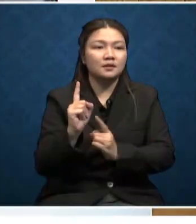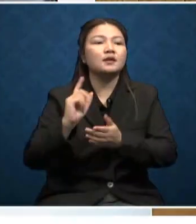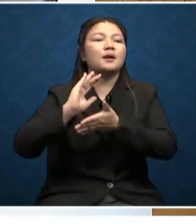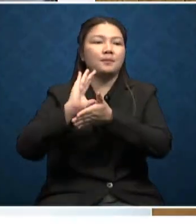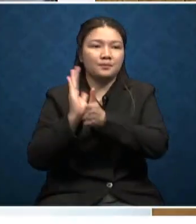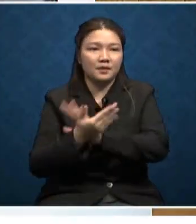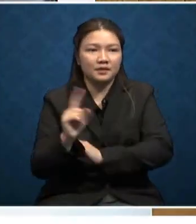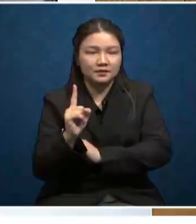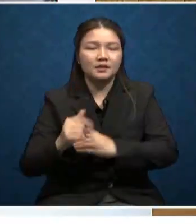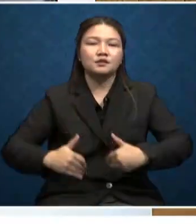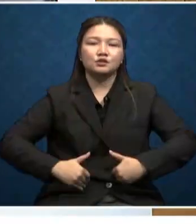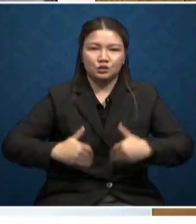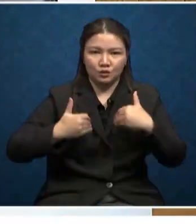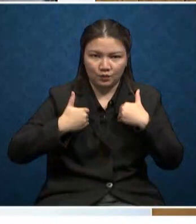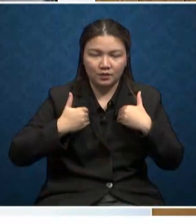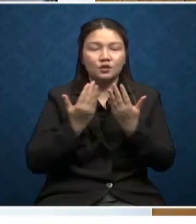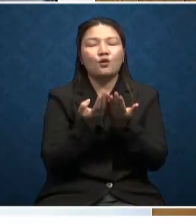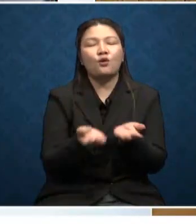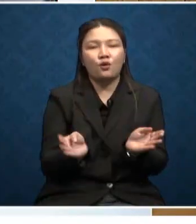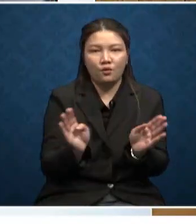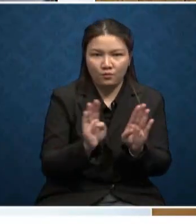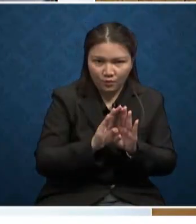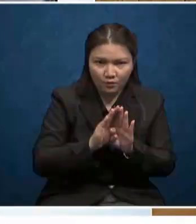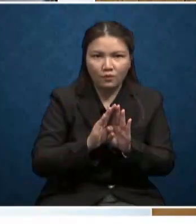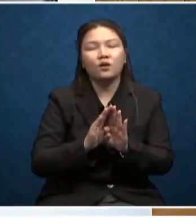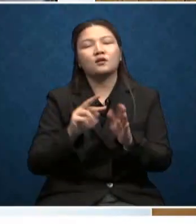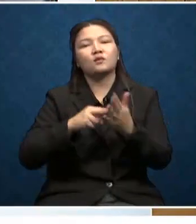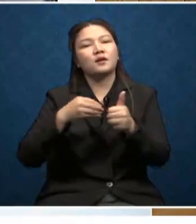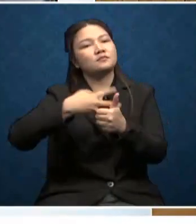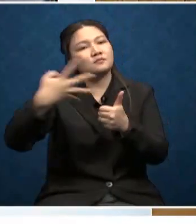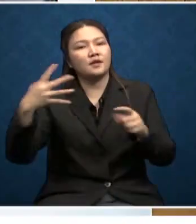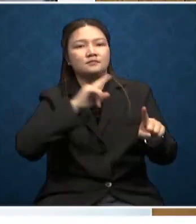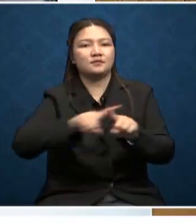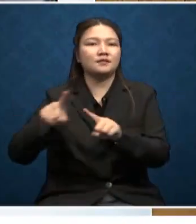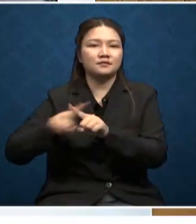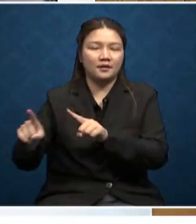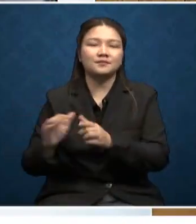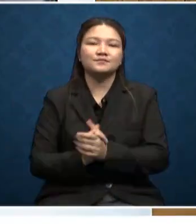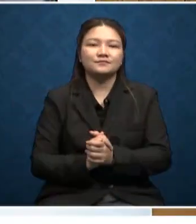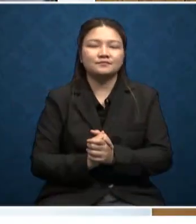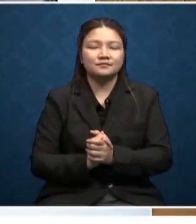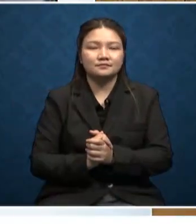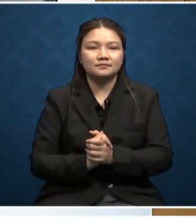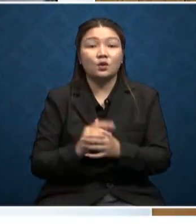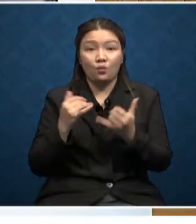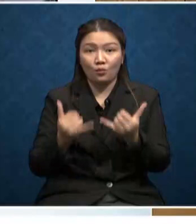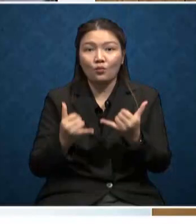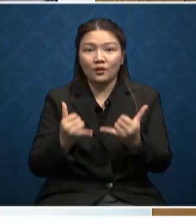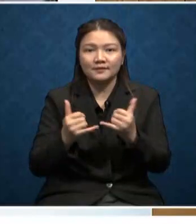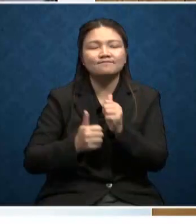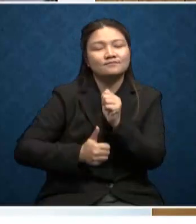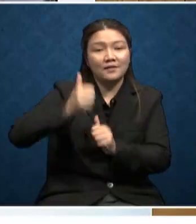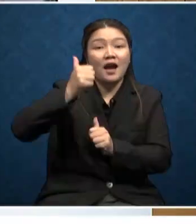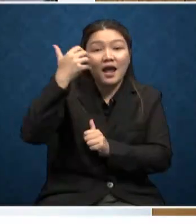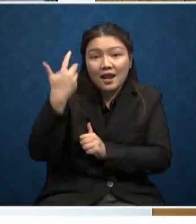เปลี่ยนแปลงชีวิตของครอบครัวเพศหลากหลายด้วยค่ะชัยชนะครั้งนี้อย่าง